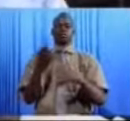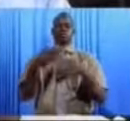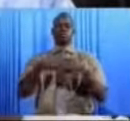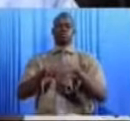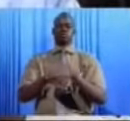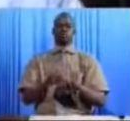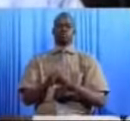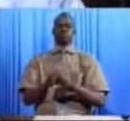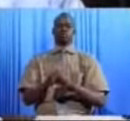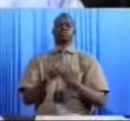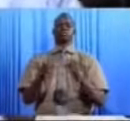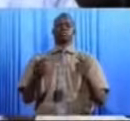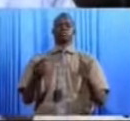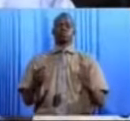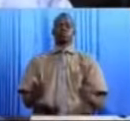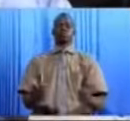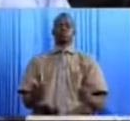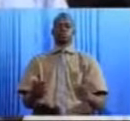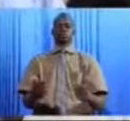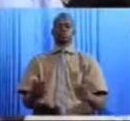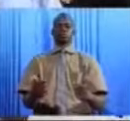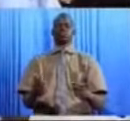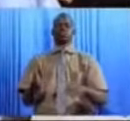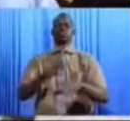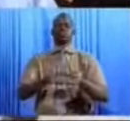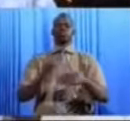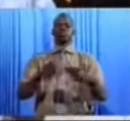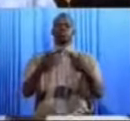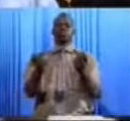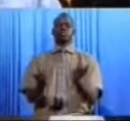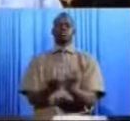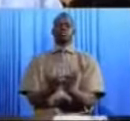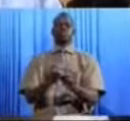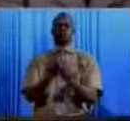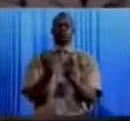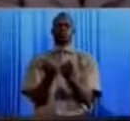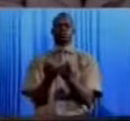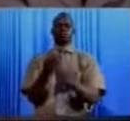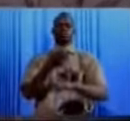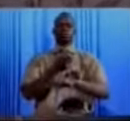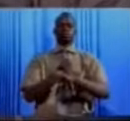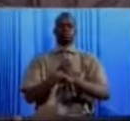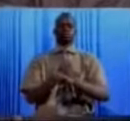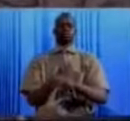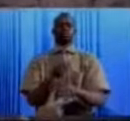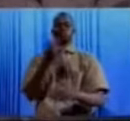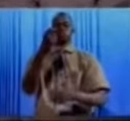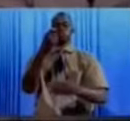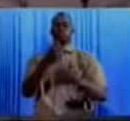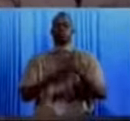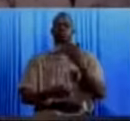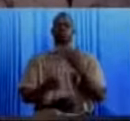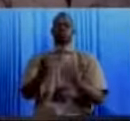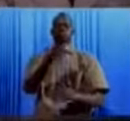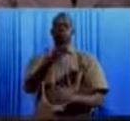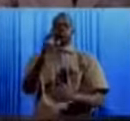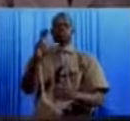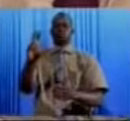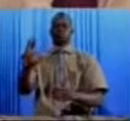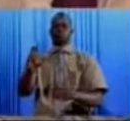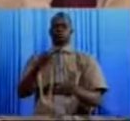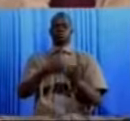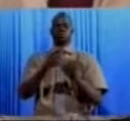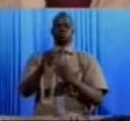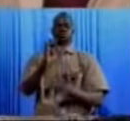le cadre de la mise en place des cordons pierreux d'un coût global de plus de 33 millions de francs